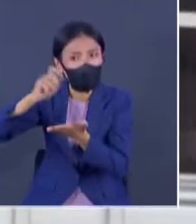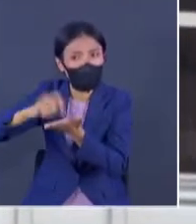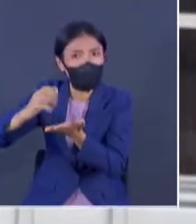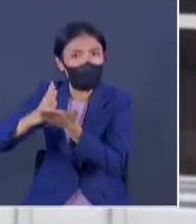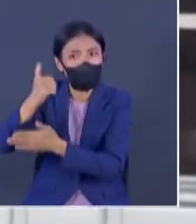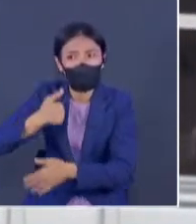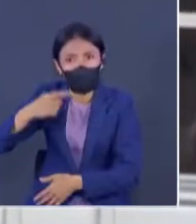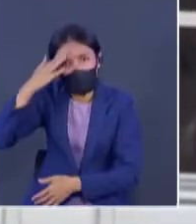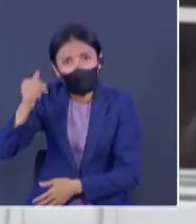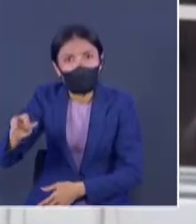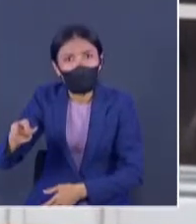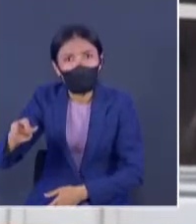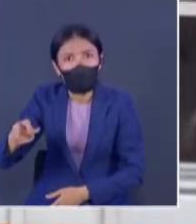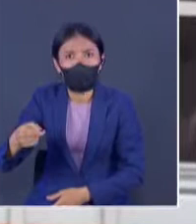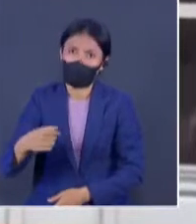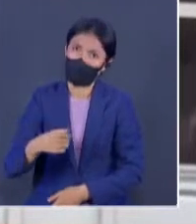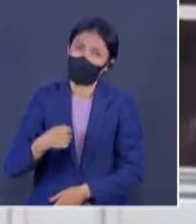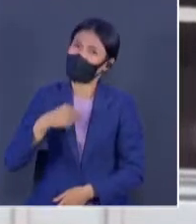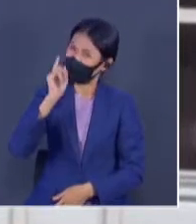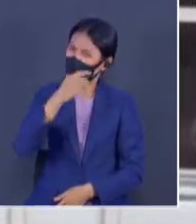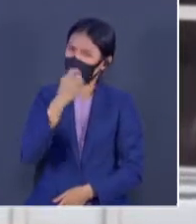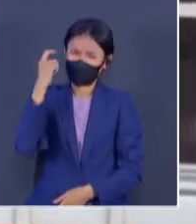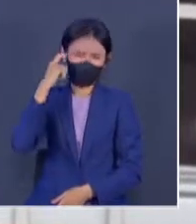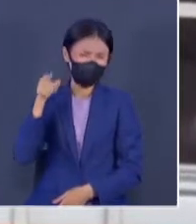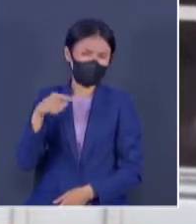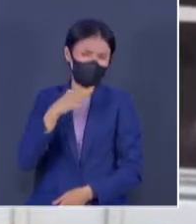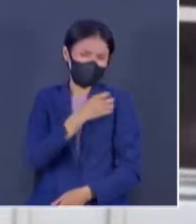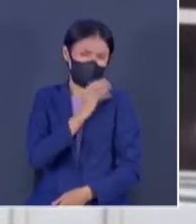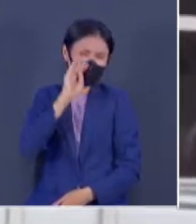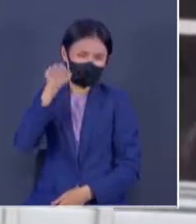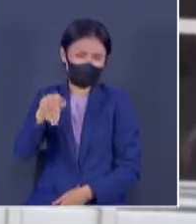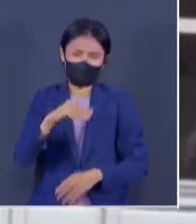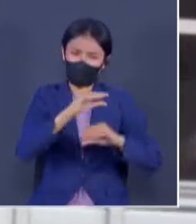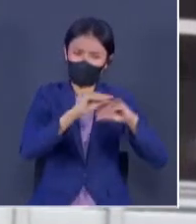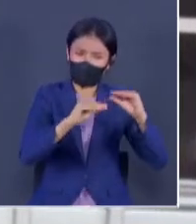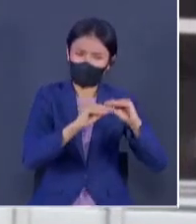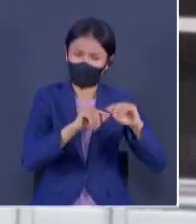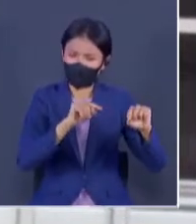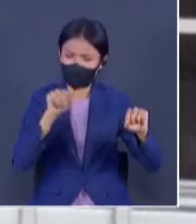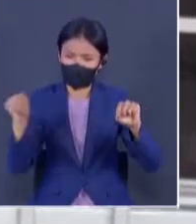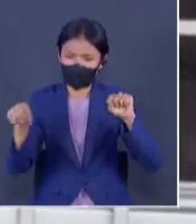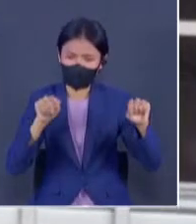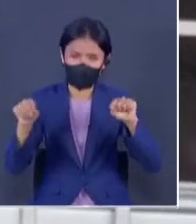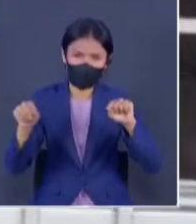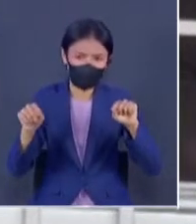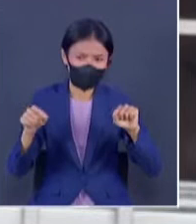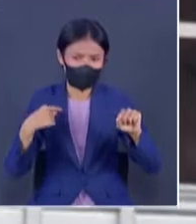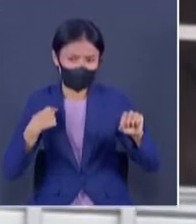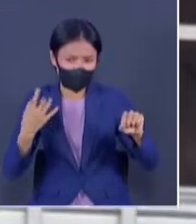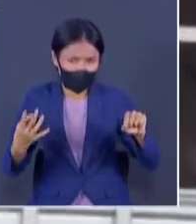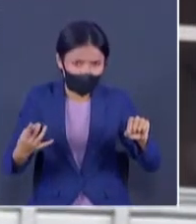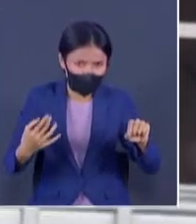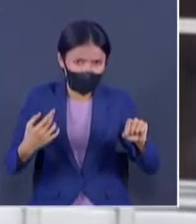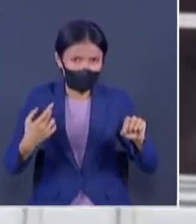มสงสัยว่าเทศบาลเขาจะมีอะไรหรือเปล่ากับเจ้าของโครงการถึงปล่อยให้บ้านที่สร้างแบบไม่ถูกต้องตามกฎหมายออกมาดู